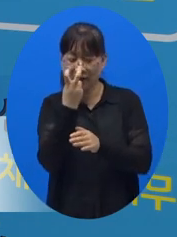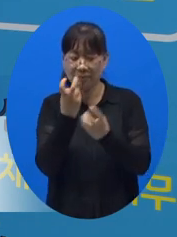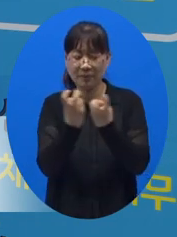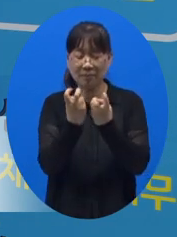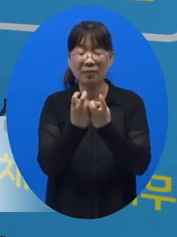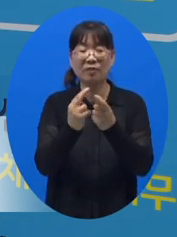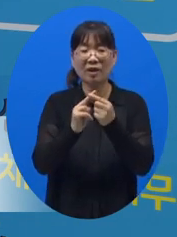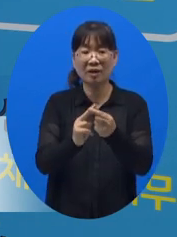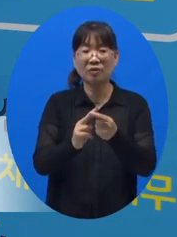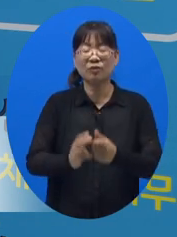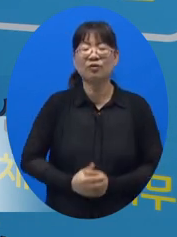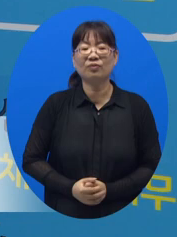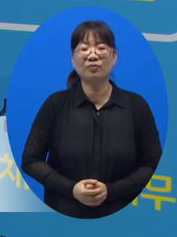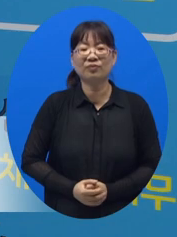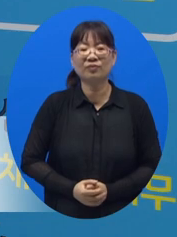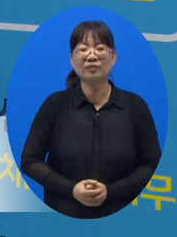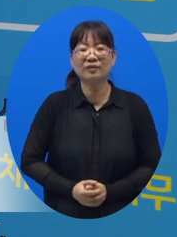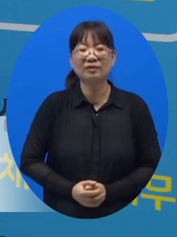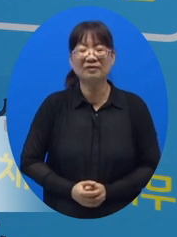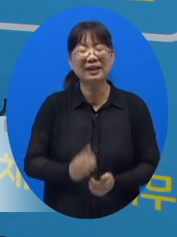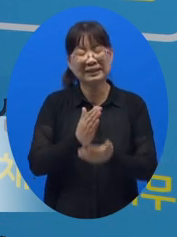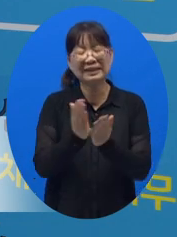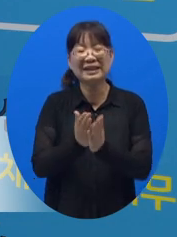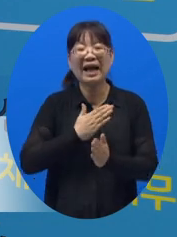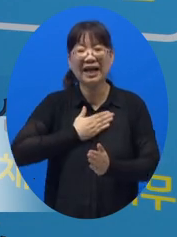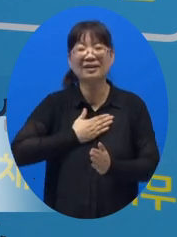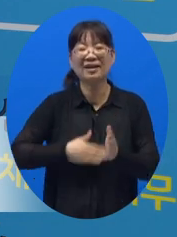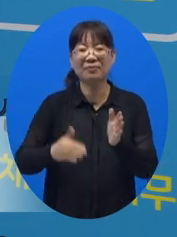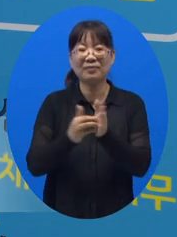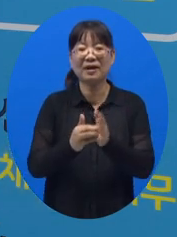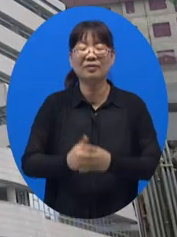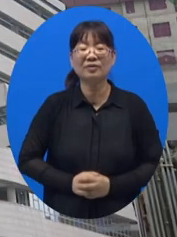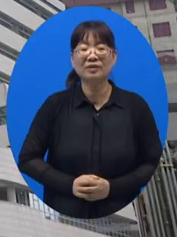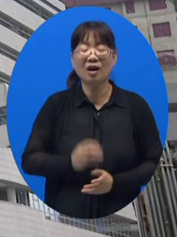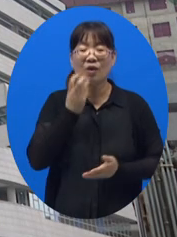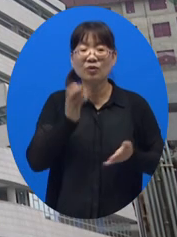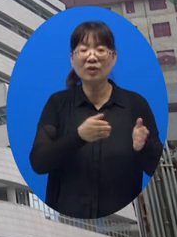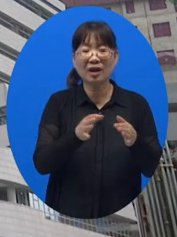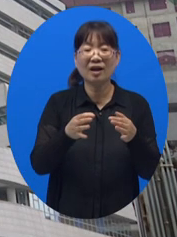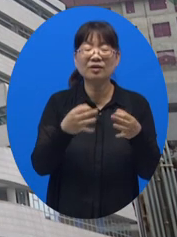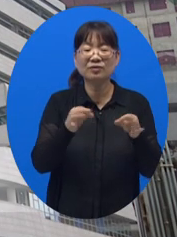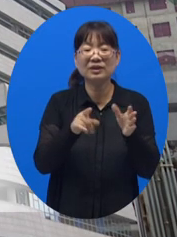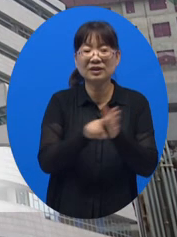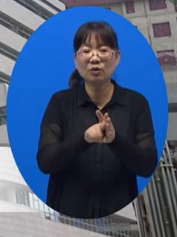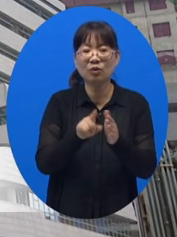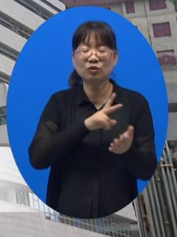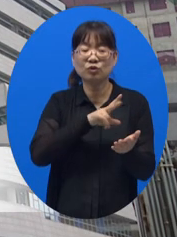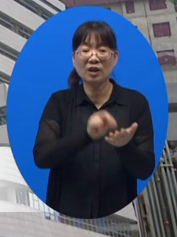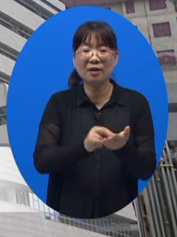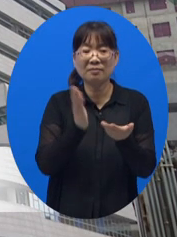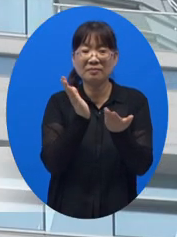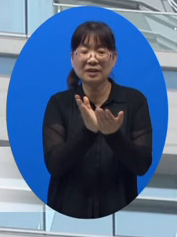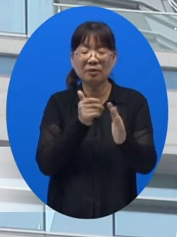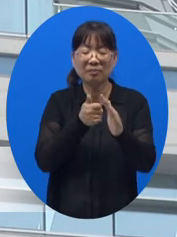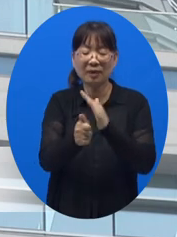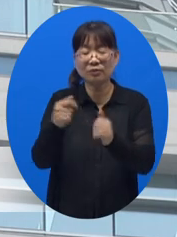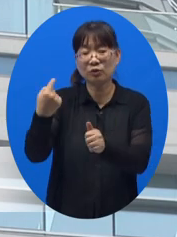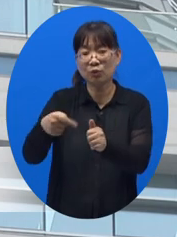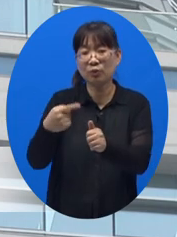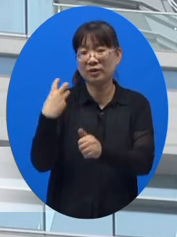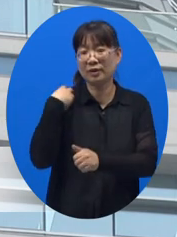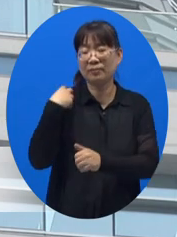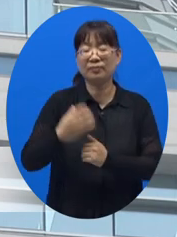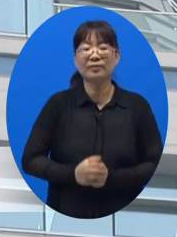신용 조회하는 법이라든가 등등을 좀 알게 된 것 같아요. 경기도가 금융신용을 주제로 맞춤형 방문